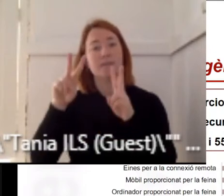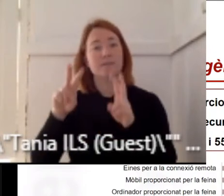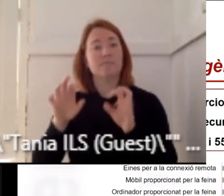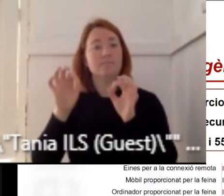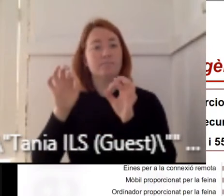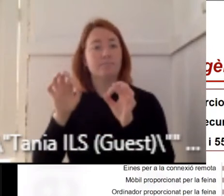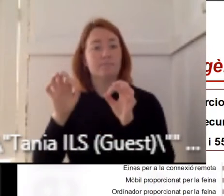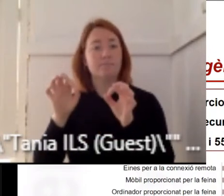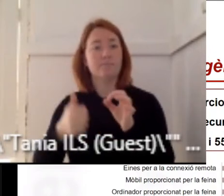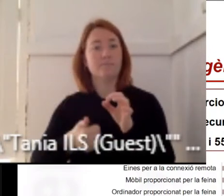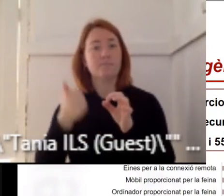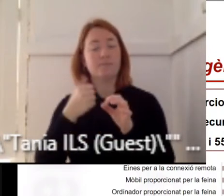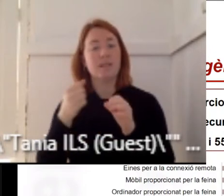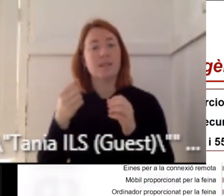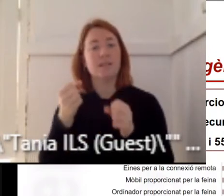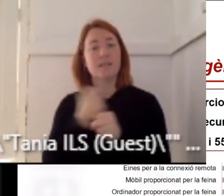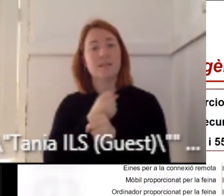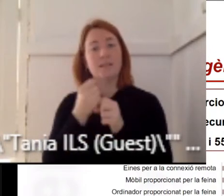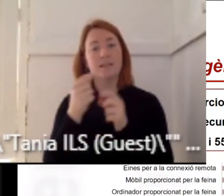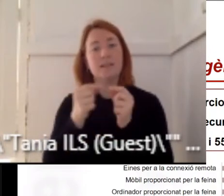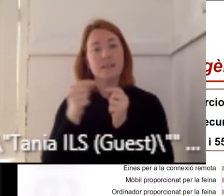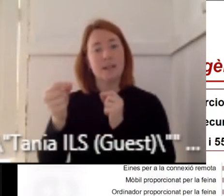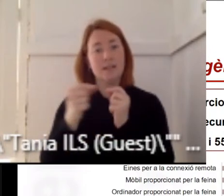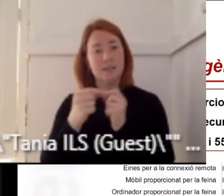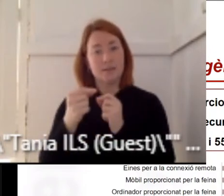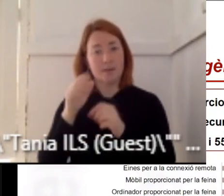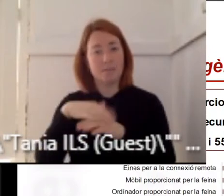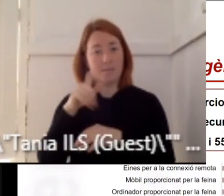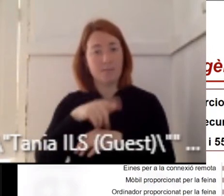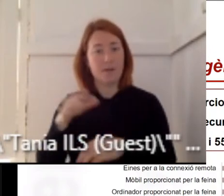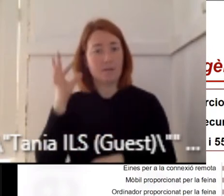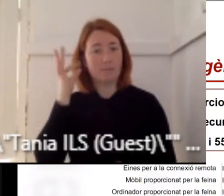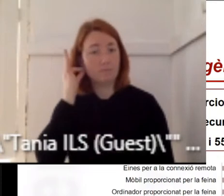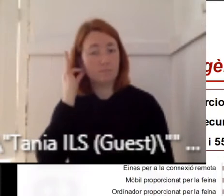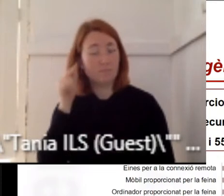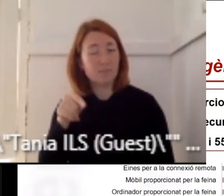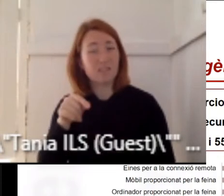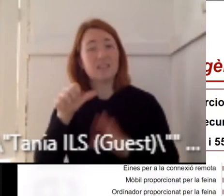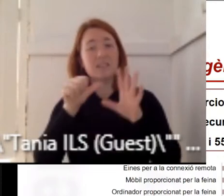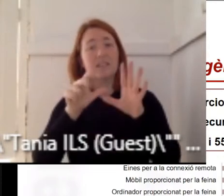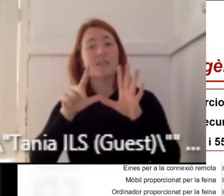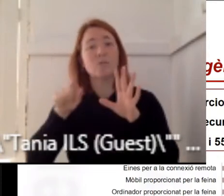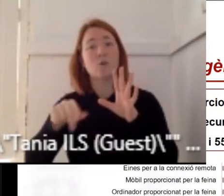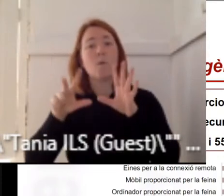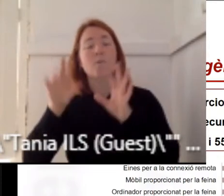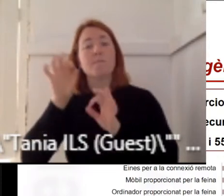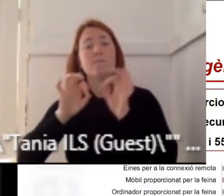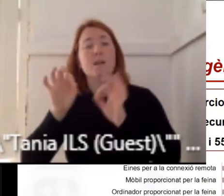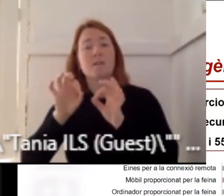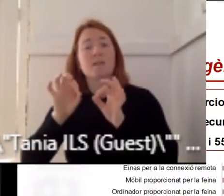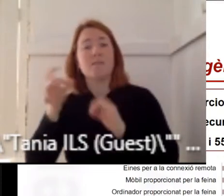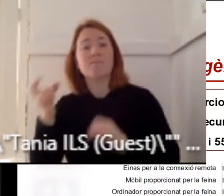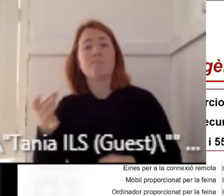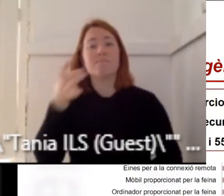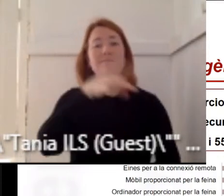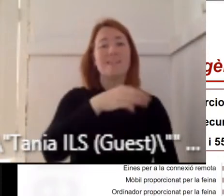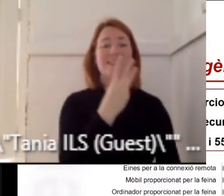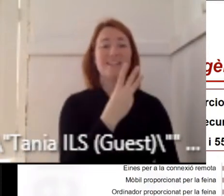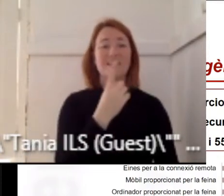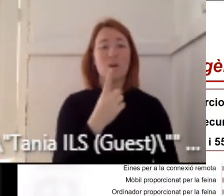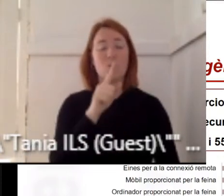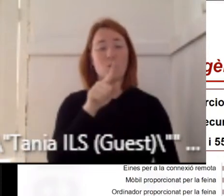més teletreball entre les dones. Parlem d'un 68,8% de dones, enfront un